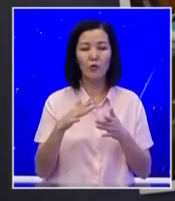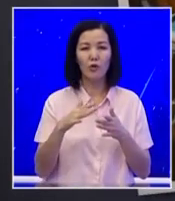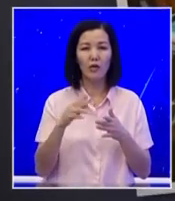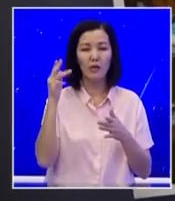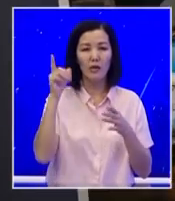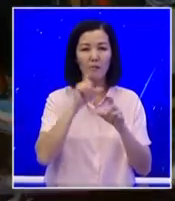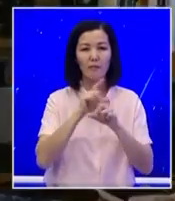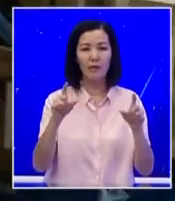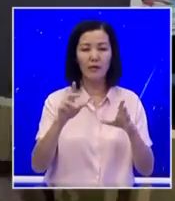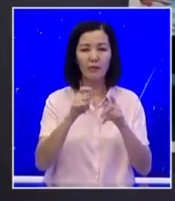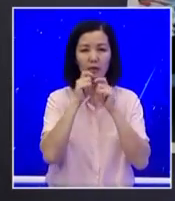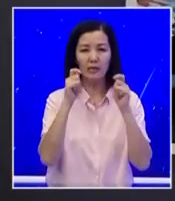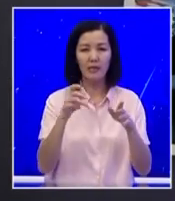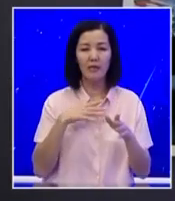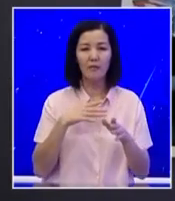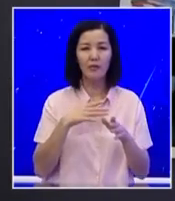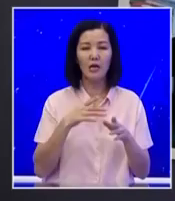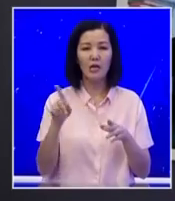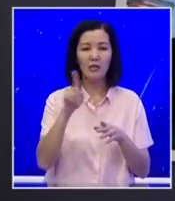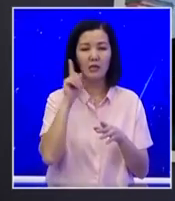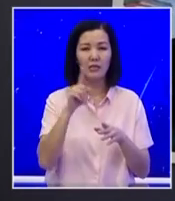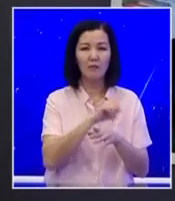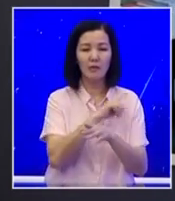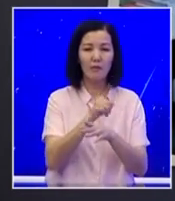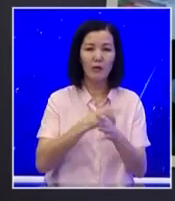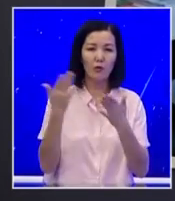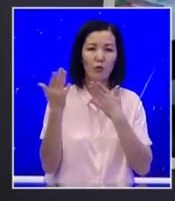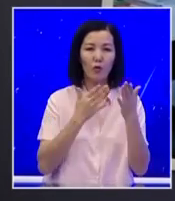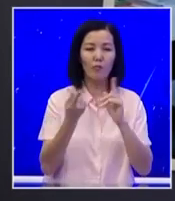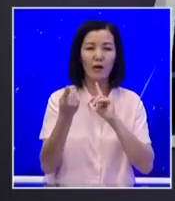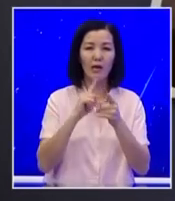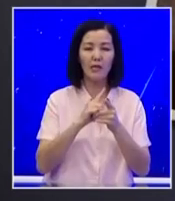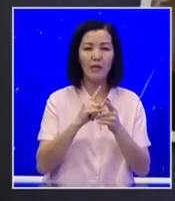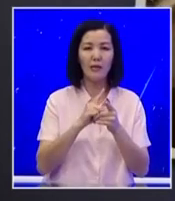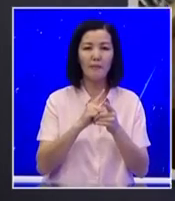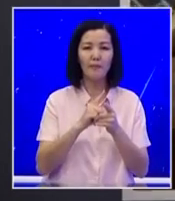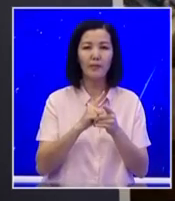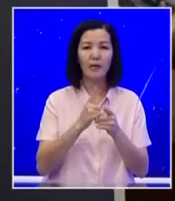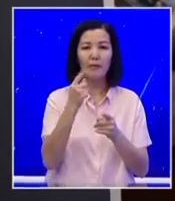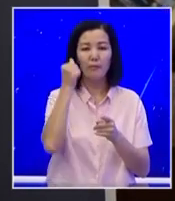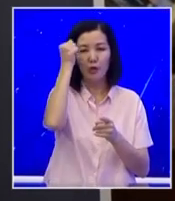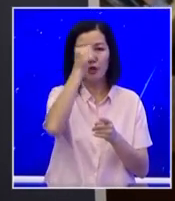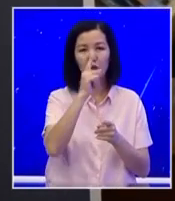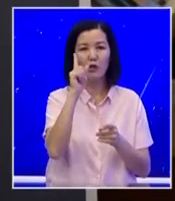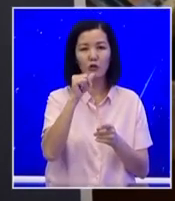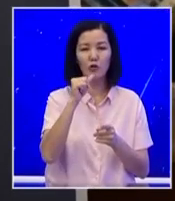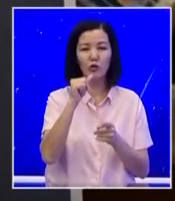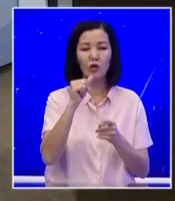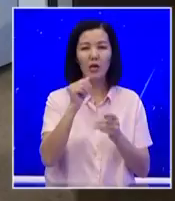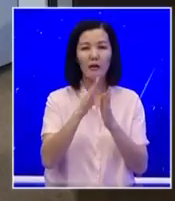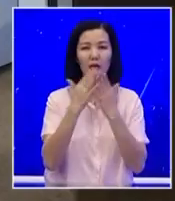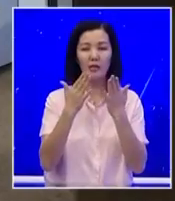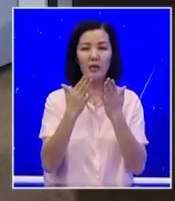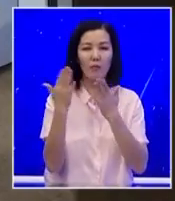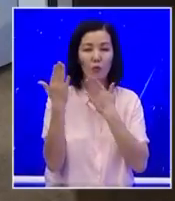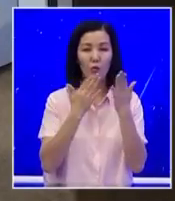беру мекемелеріне сыйлапты. Ол осылайша жастарымыздың мықты оқырманға айналып, жылына 100 кітап оқуына үлес қосқым